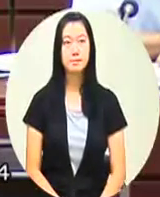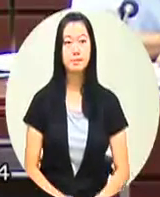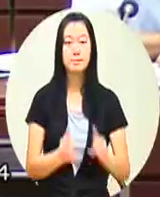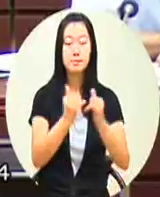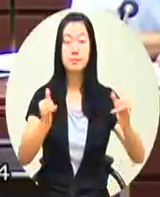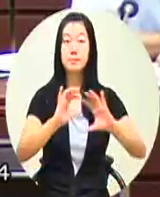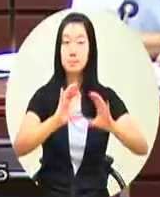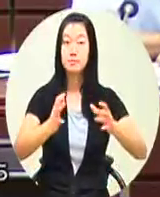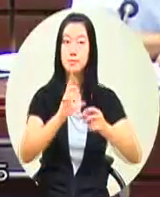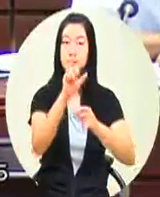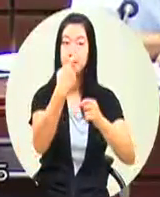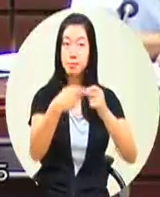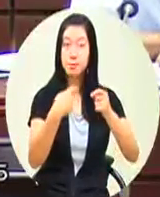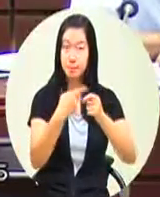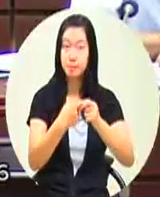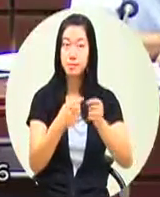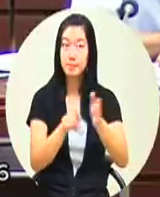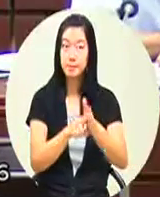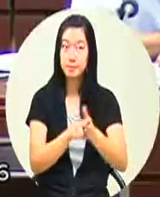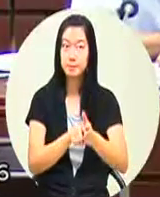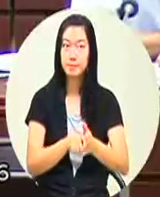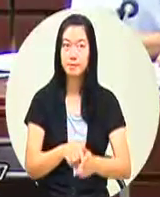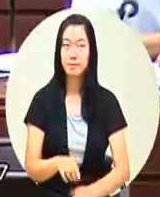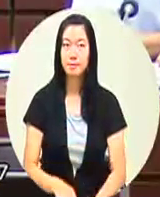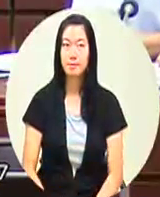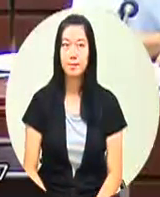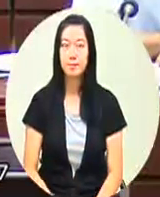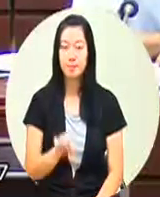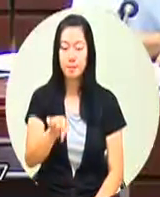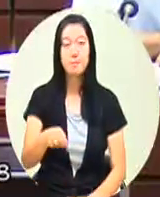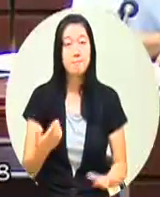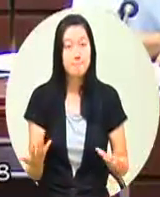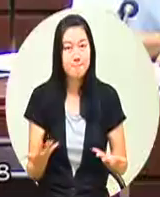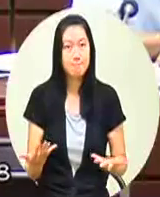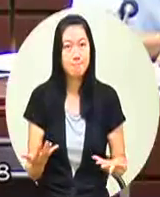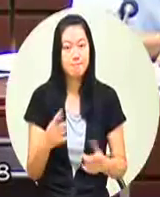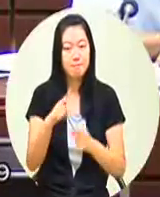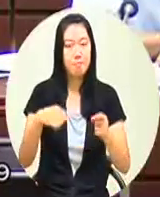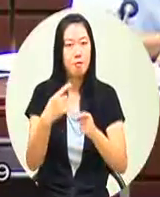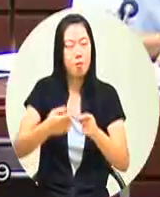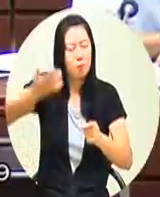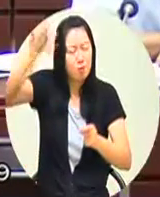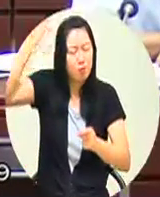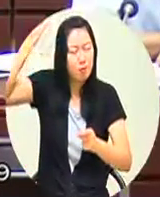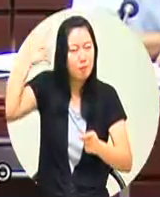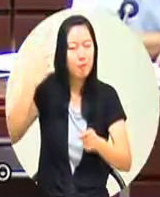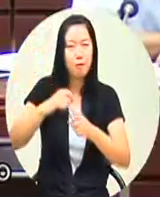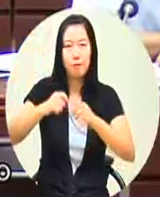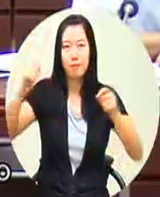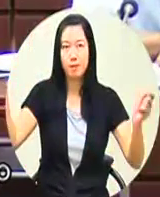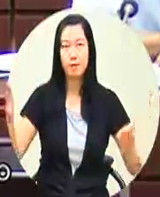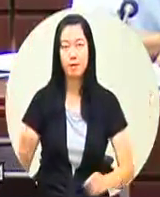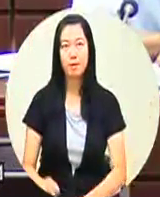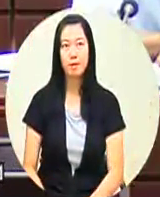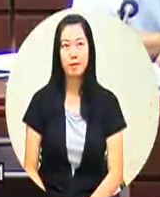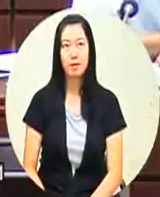民国61年的时候， 谢谢主席，谢谢。因为这个案子年代久远了哈，那是不